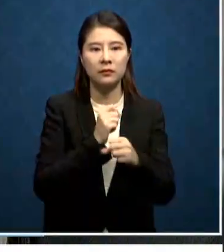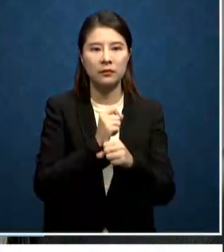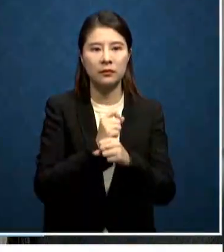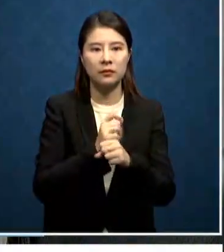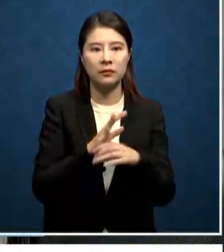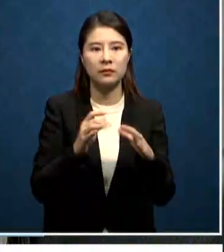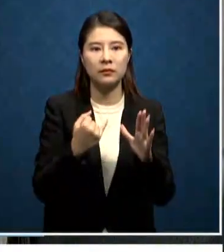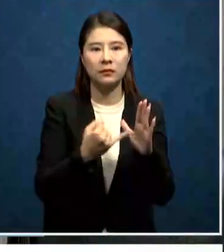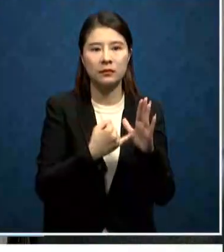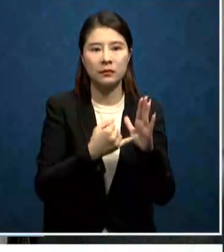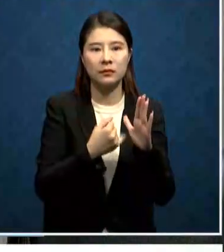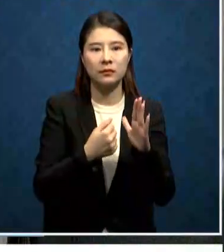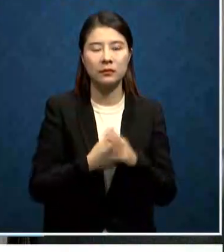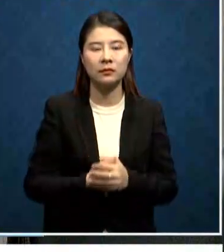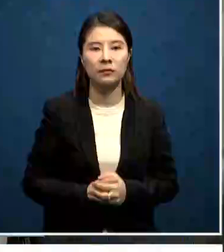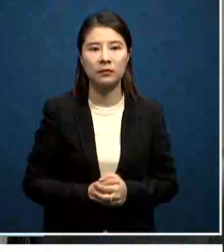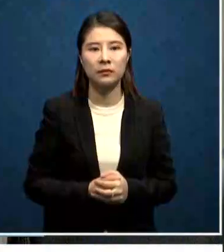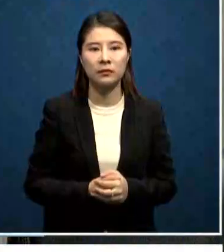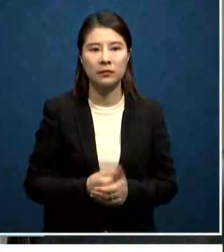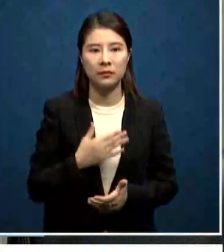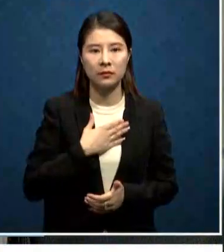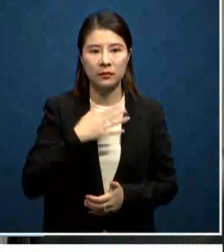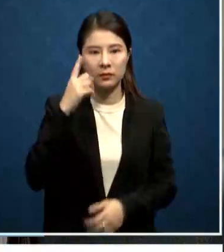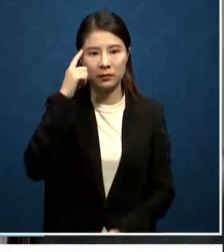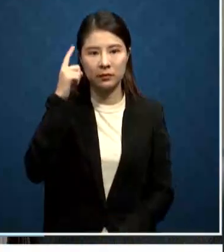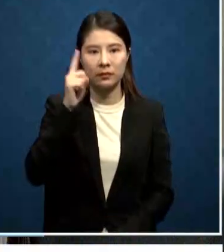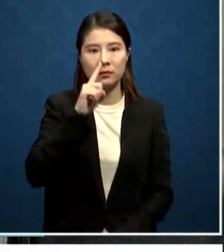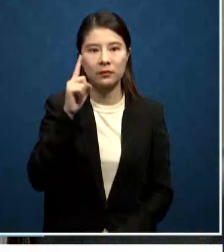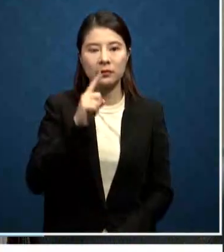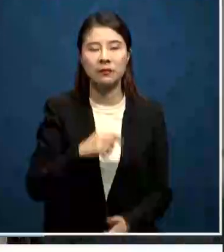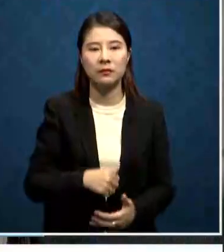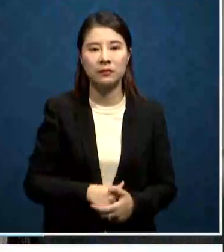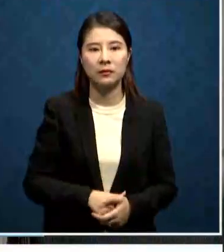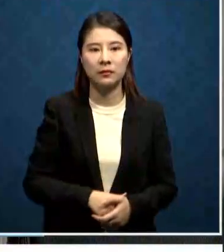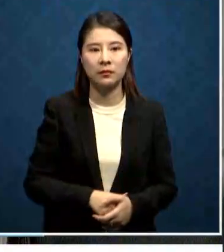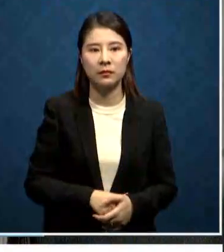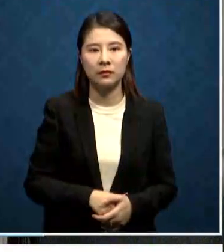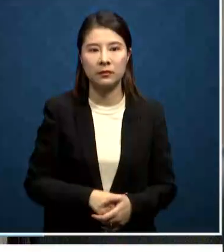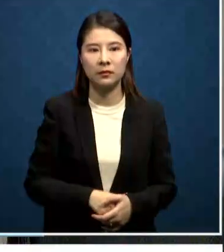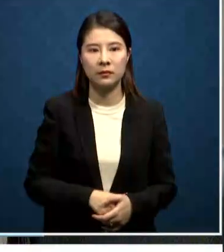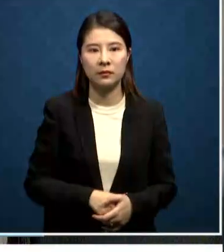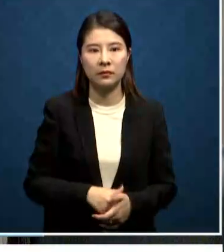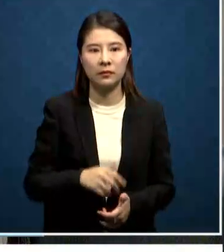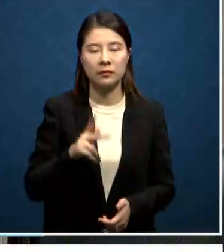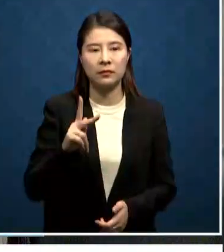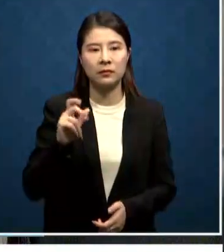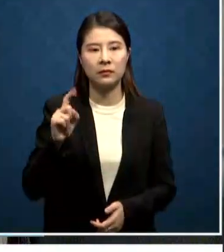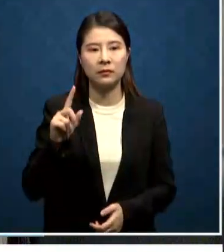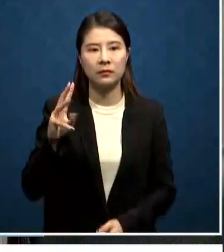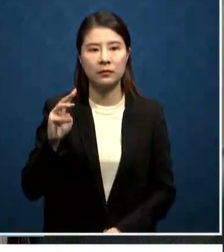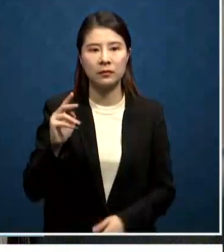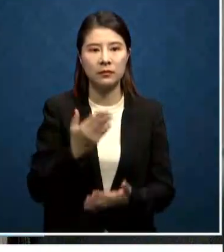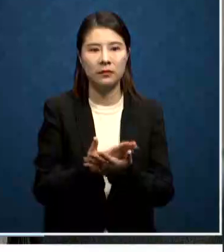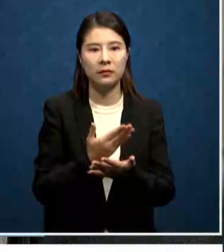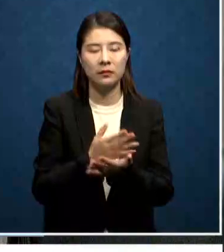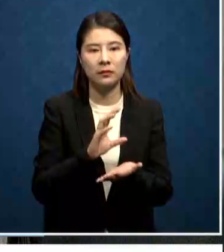คล่องตัวมากยิ่งขึ้นนะครับ ผมคิดว่าถ้าในส่วนนี้เนี่ยคณะกสม.เนี่ยถ้ามีกองทุนตร